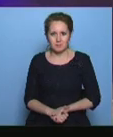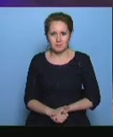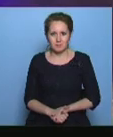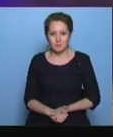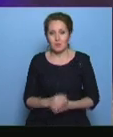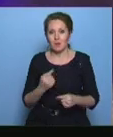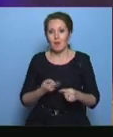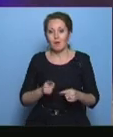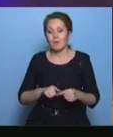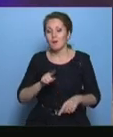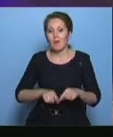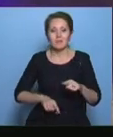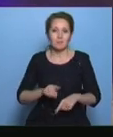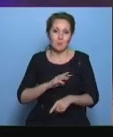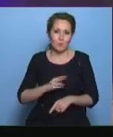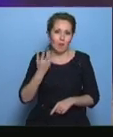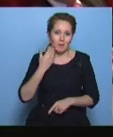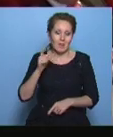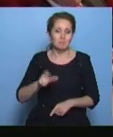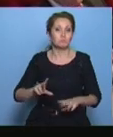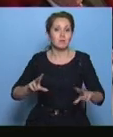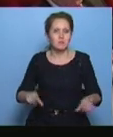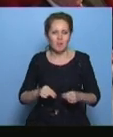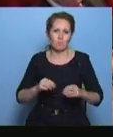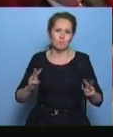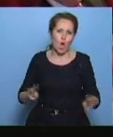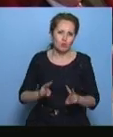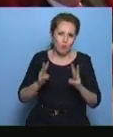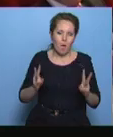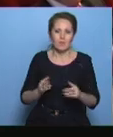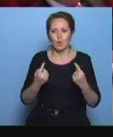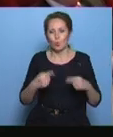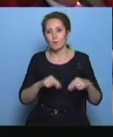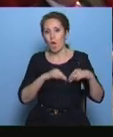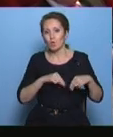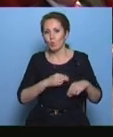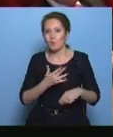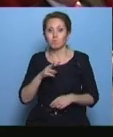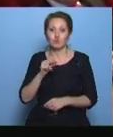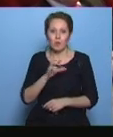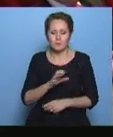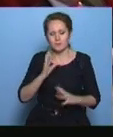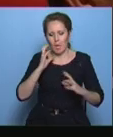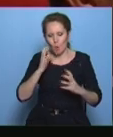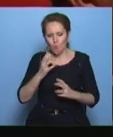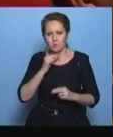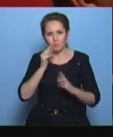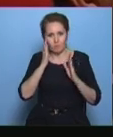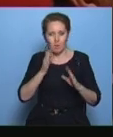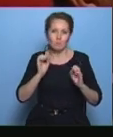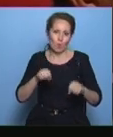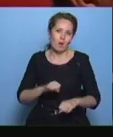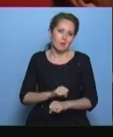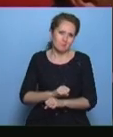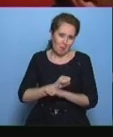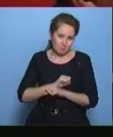Это те редкие минуты, когда спасатели, пожарные и другие сотрудники МЧС, обычно такие серьезные и сосредоточенные, могут расслабиться. Но